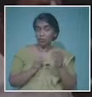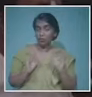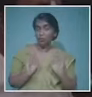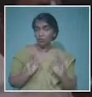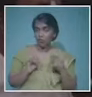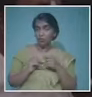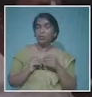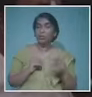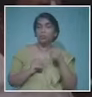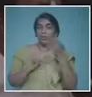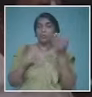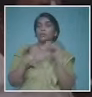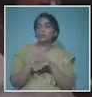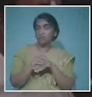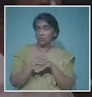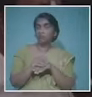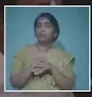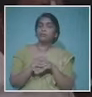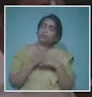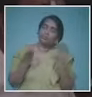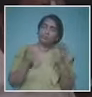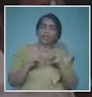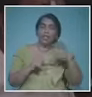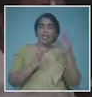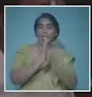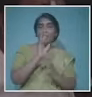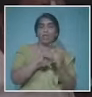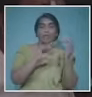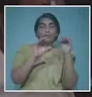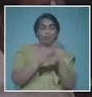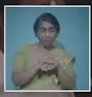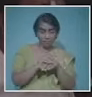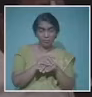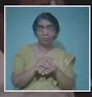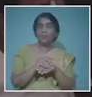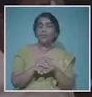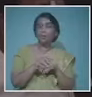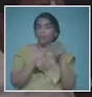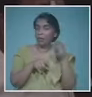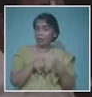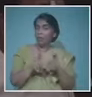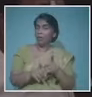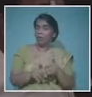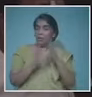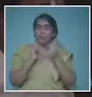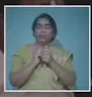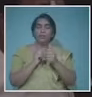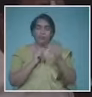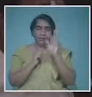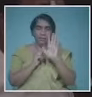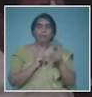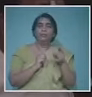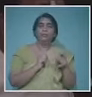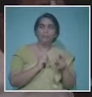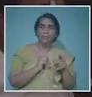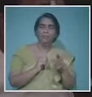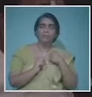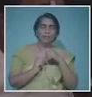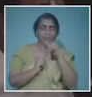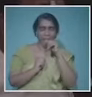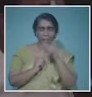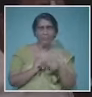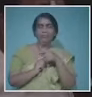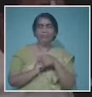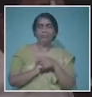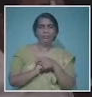සූදානමක් තියෙන්නේ ඔබ නියෝජනය කරන හෝ තවත් ඇමතිවරයන් නියෝජනය කරන තැන නම් මේකම තමයි වෙන්නේ ගරු කතානායකතුමනි. එනිසා පැහැදිලි වෙන්නේ